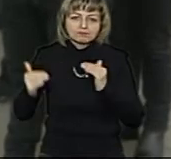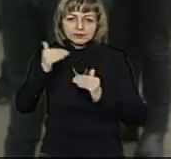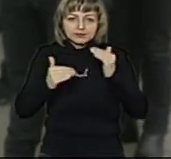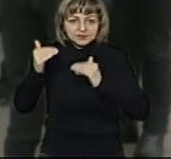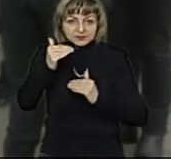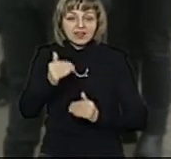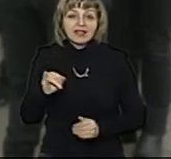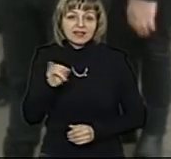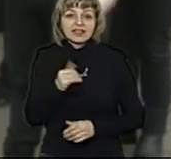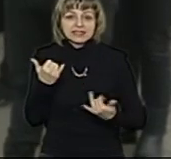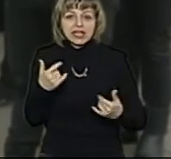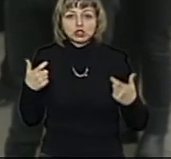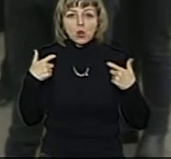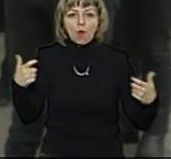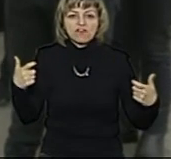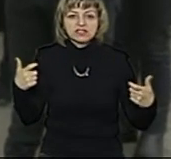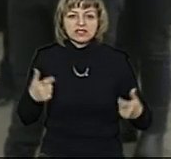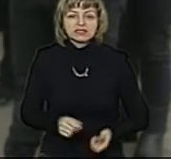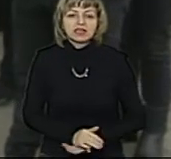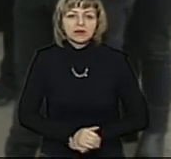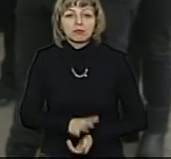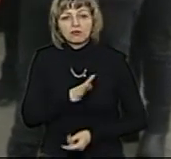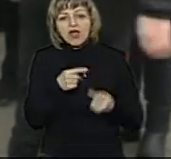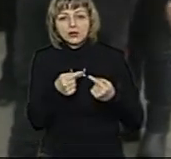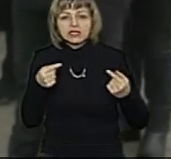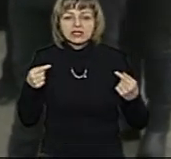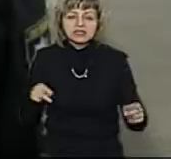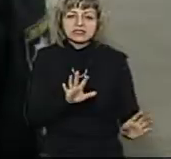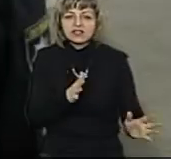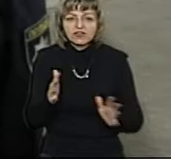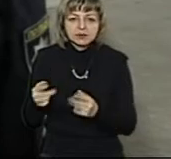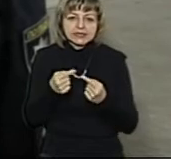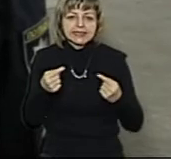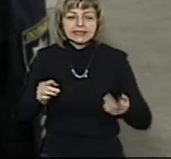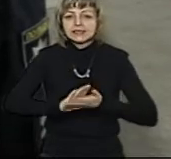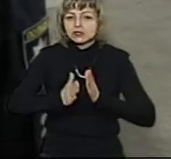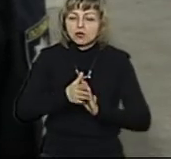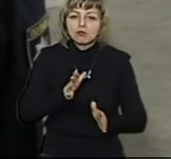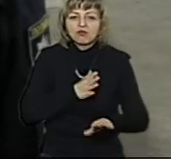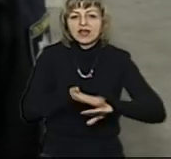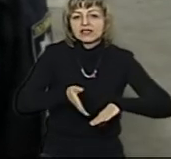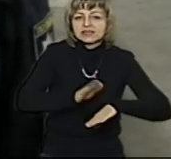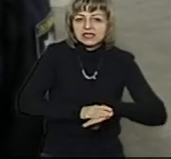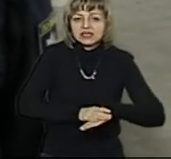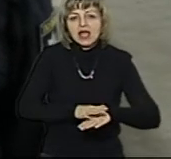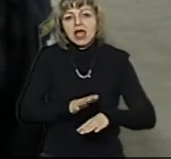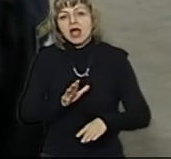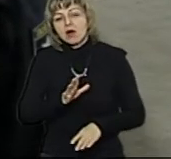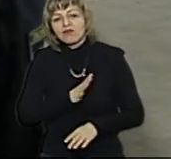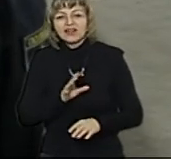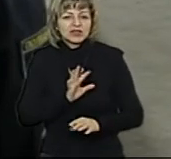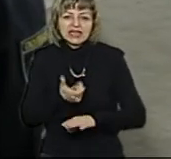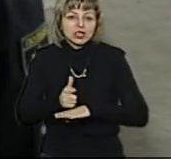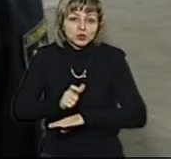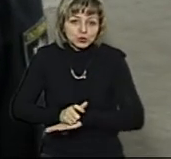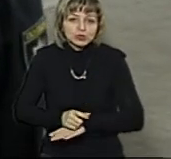вже офіцерське звання. Бувають різні виклики, бувають різні ситуації, бувають складні, бувають веселі, але мені